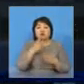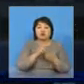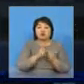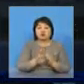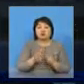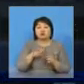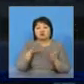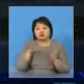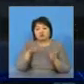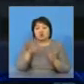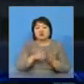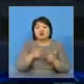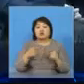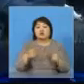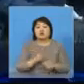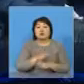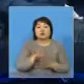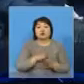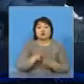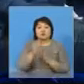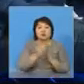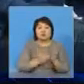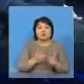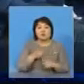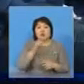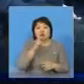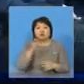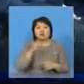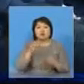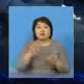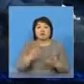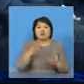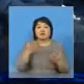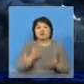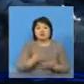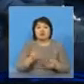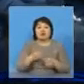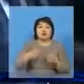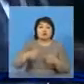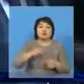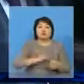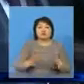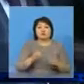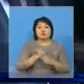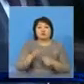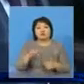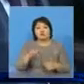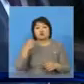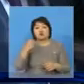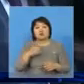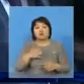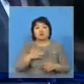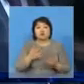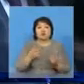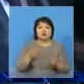пересмотреть и внести соответствующие предложения по обеспечению реализации программы «Экономика простых вещей». Управлению предпринимательства совместно с акимами районов Актюбе